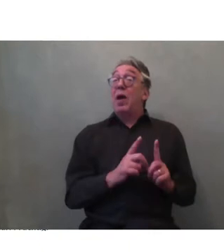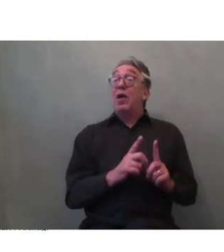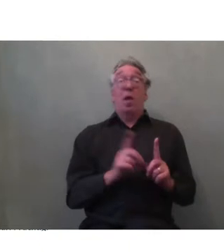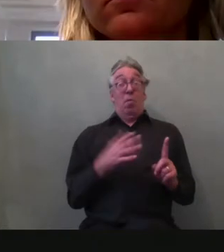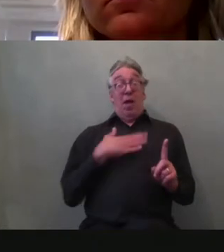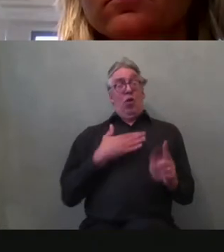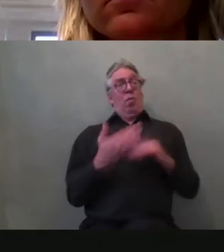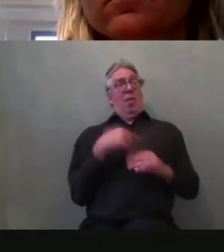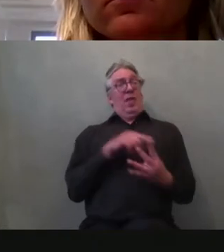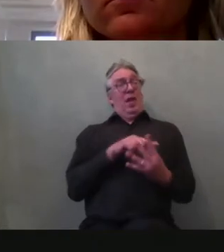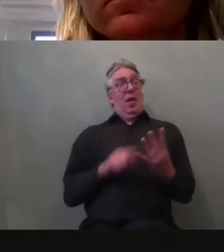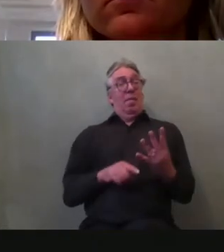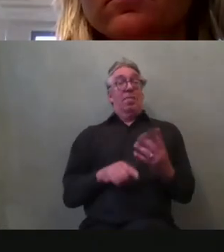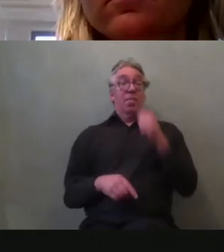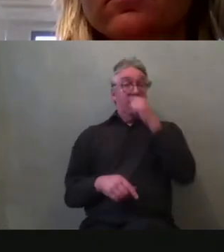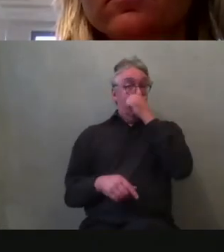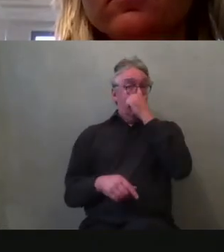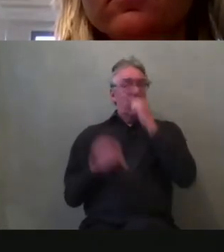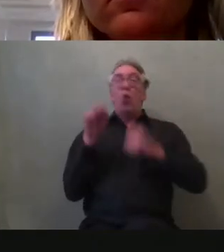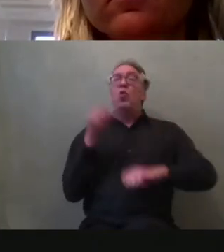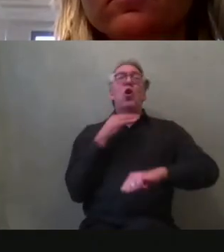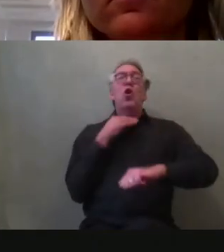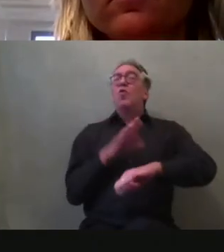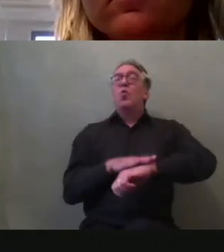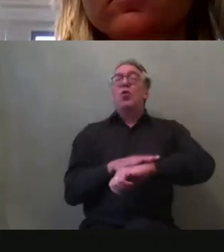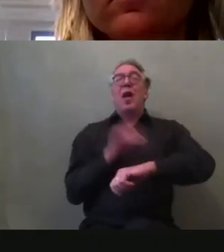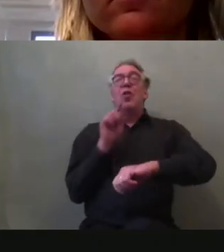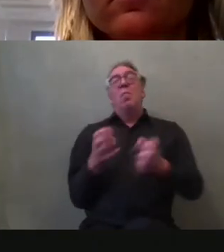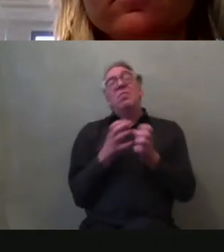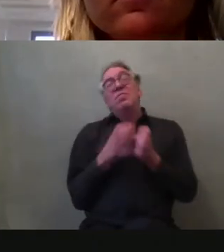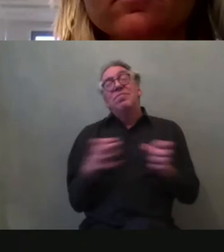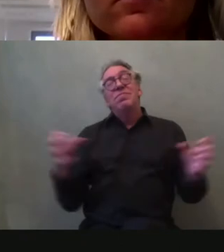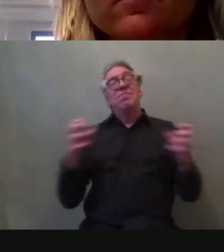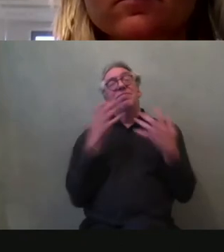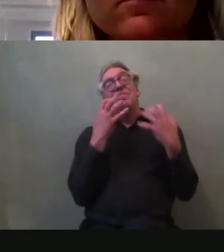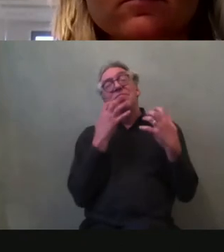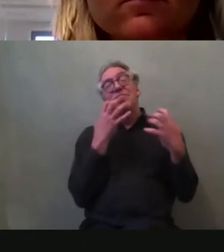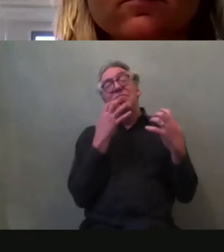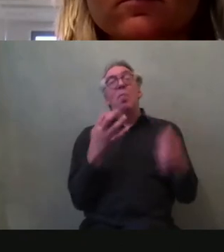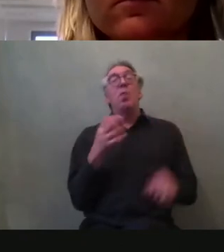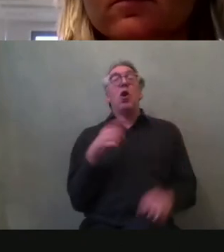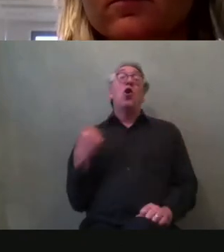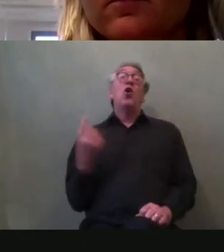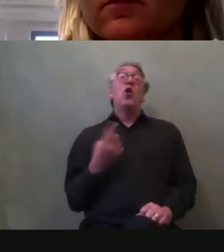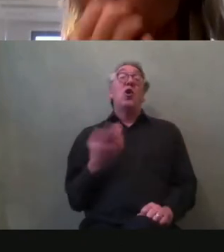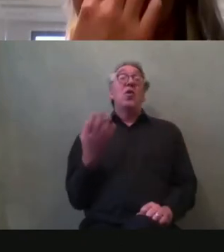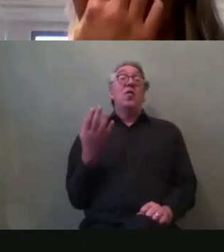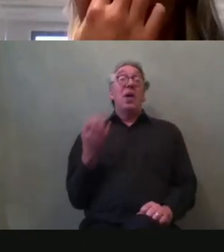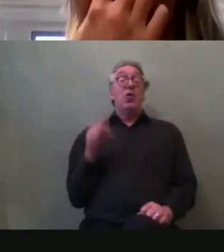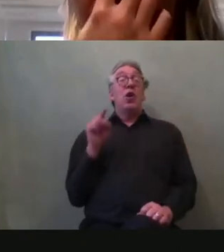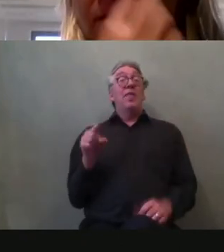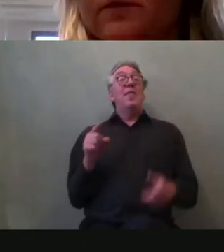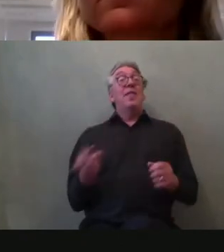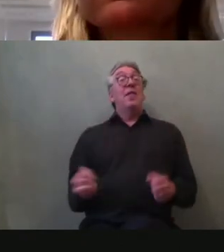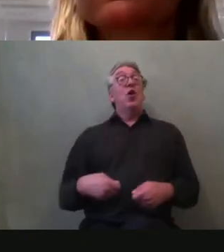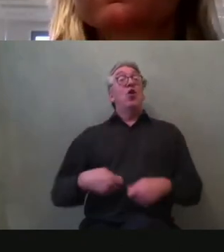We hebben nu niet voldoende tijd om heel lang bij stil te staan. We hebben daarom in de presentatie die jullie toegestuurd